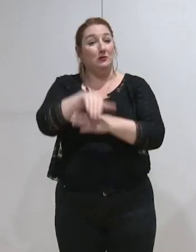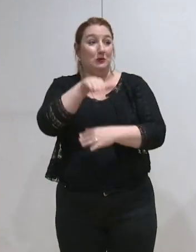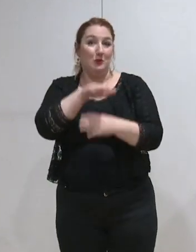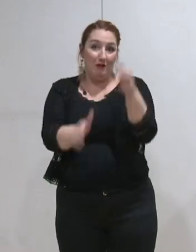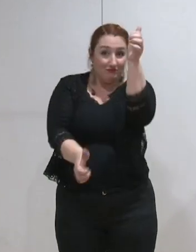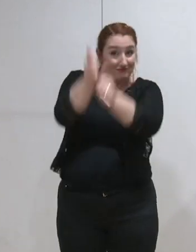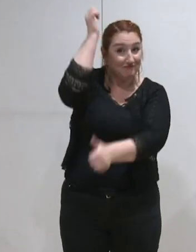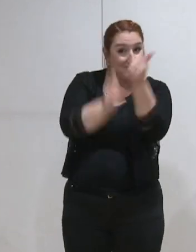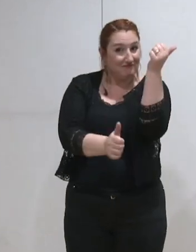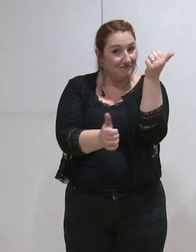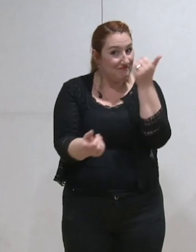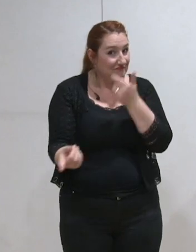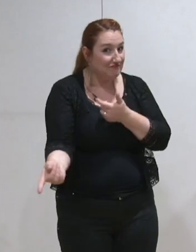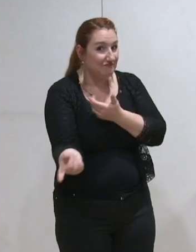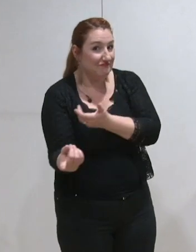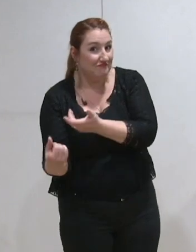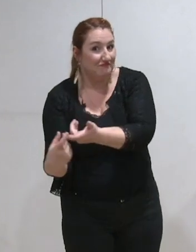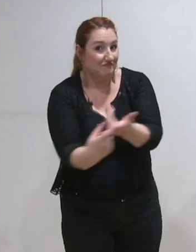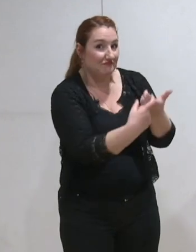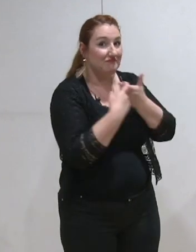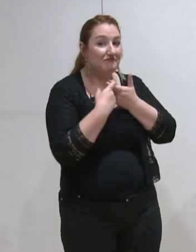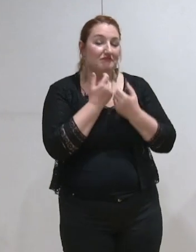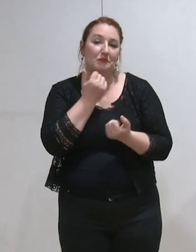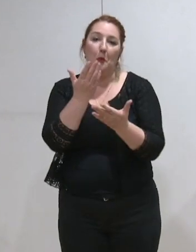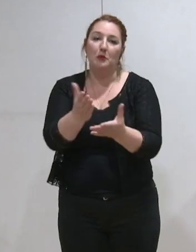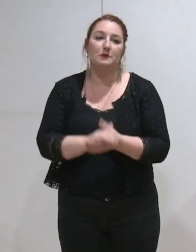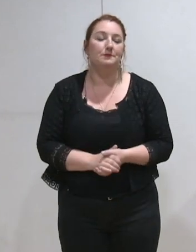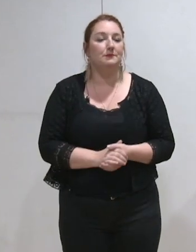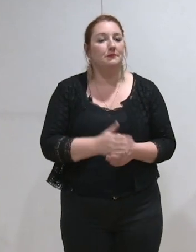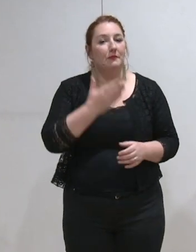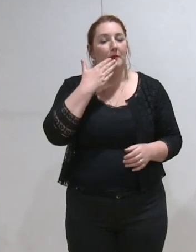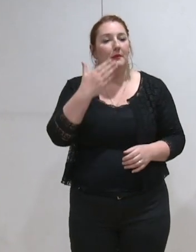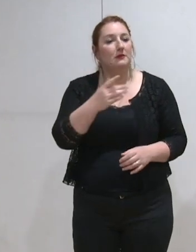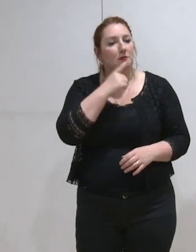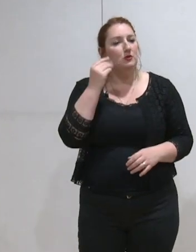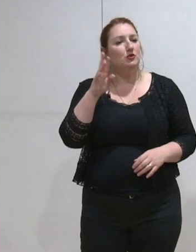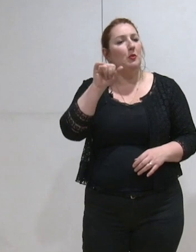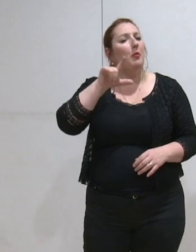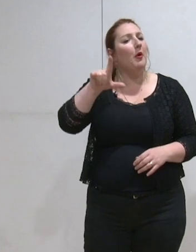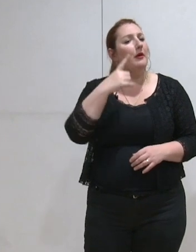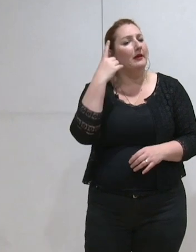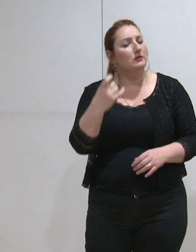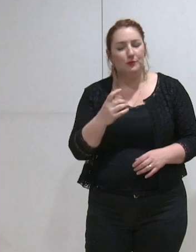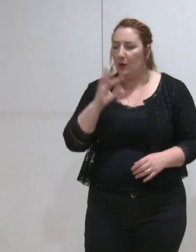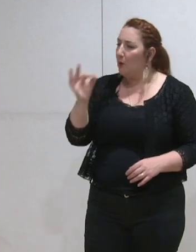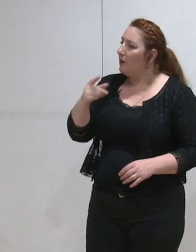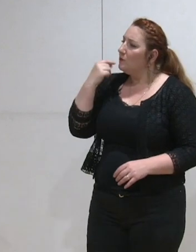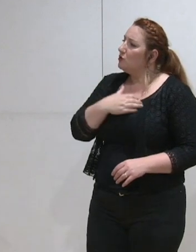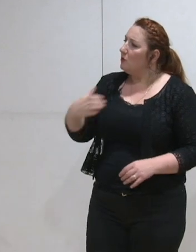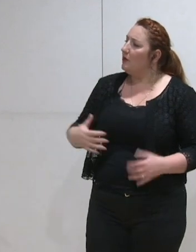soir merci on démarre monsieur Breuil oui monsieur le Maire mes chers